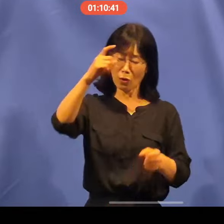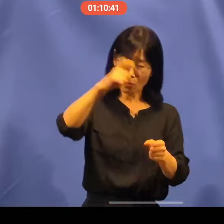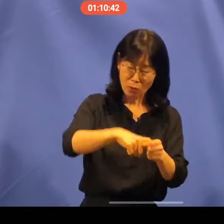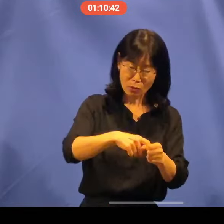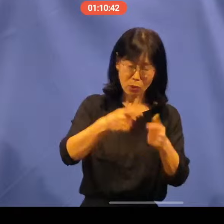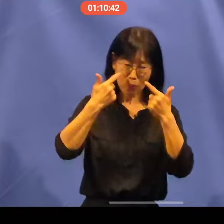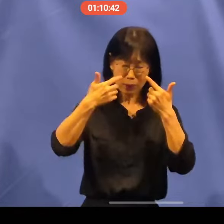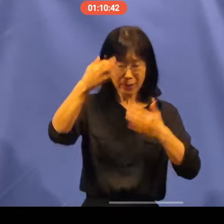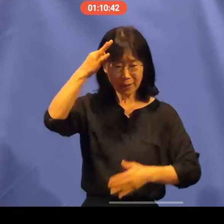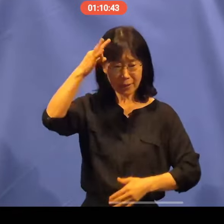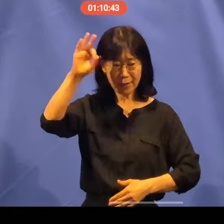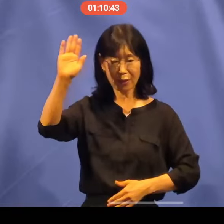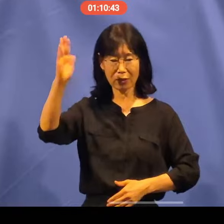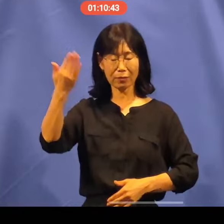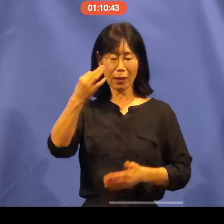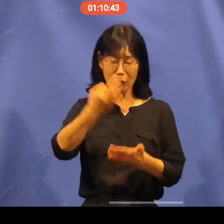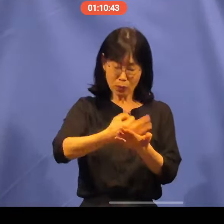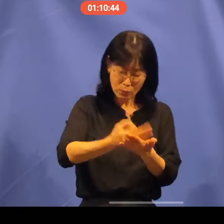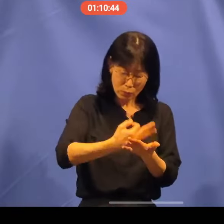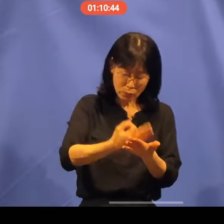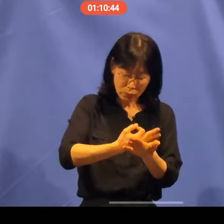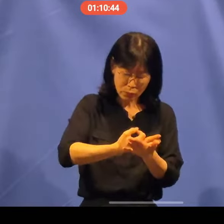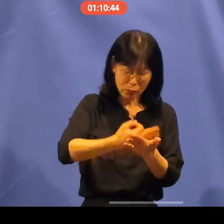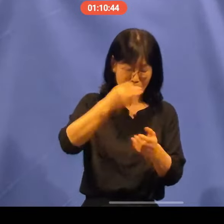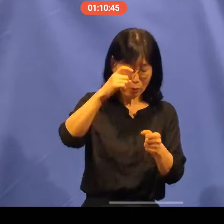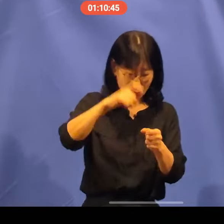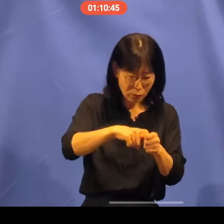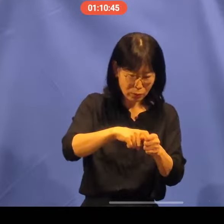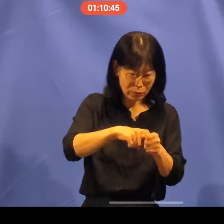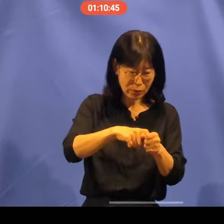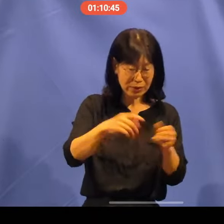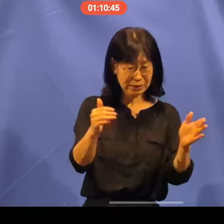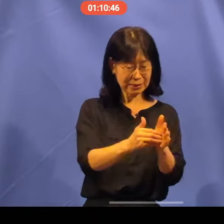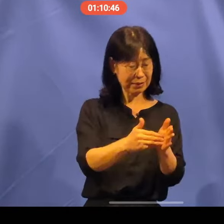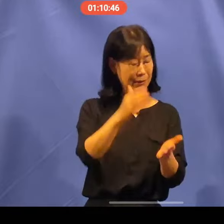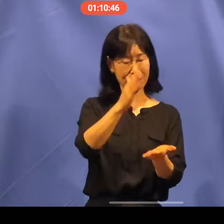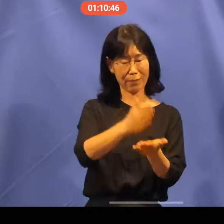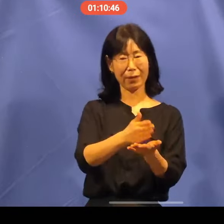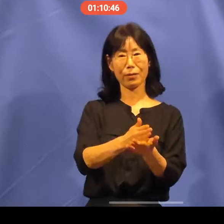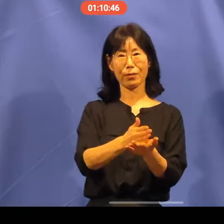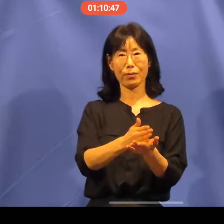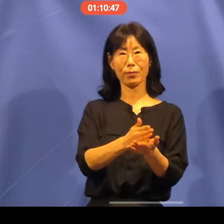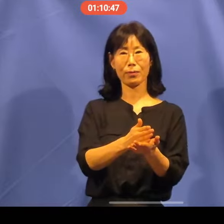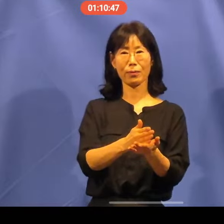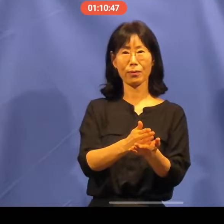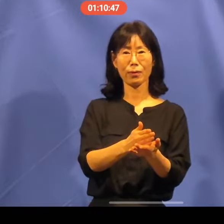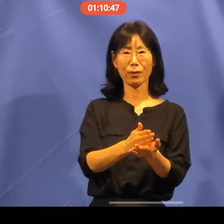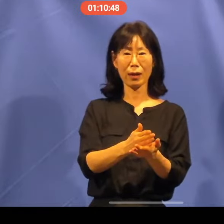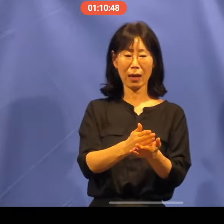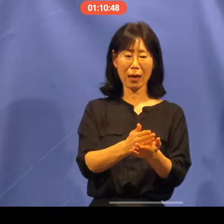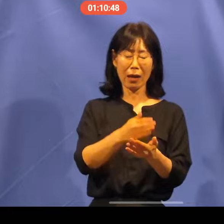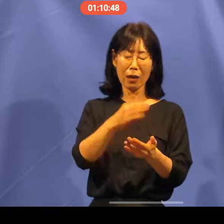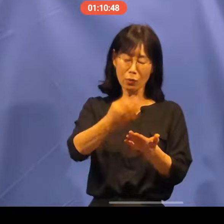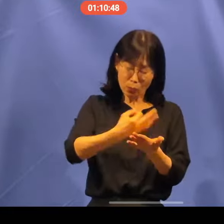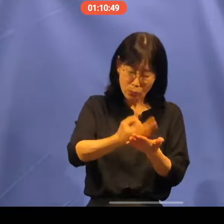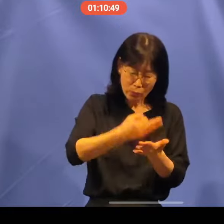바뀌어버려요. 돈을 버는 게 목적이에요, 여러분. 그건 수단이지. 돈이 수단이지. 근데 목적이 돼 있잖아요. 그게 돈 때문에